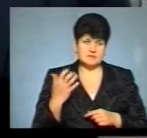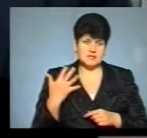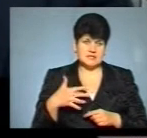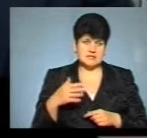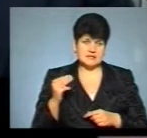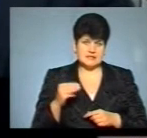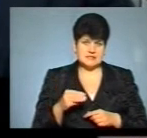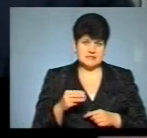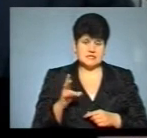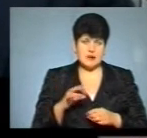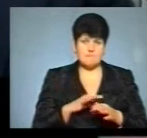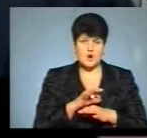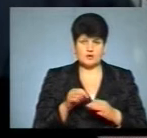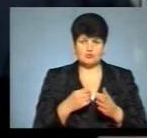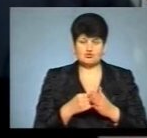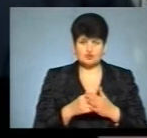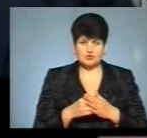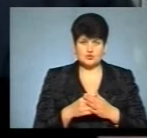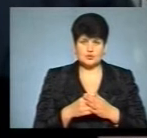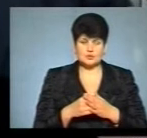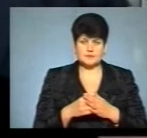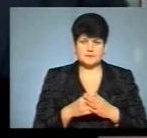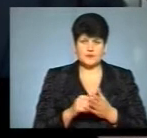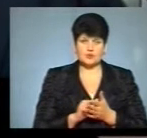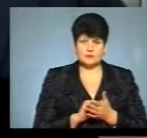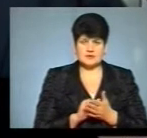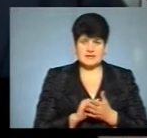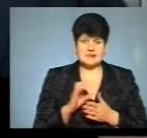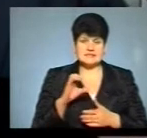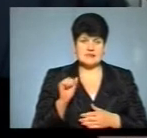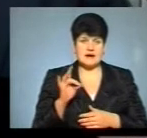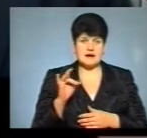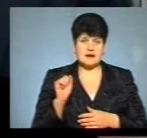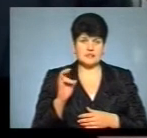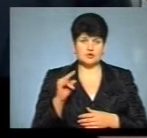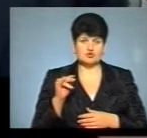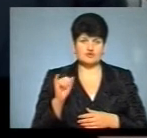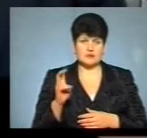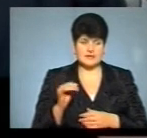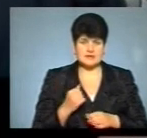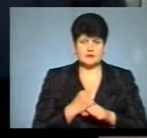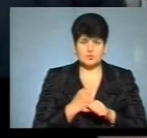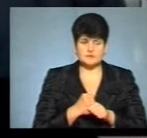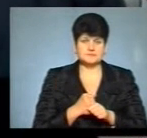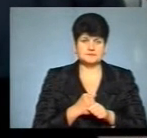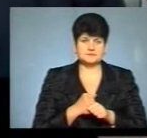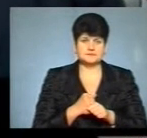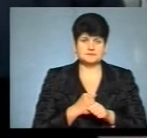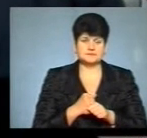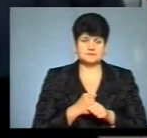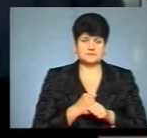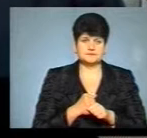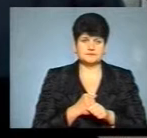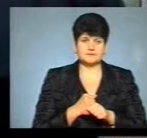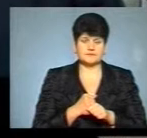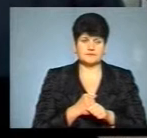250 тисяч на проєктно-кошторисну документацію для Саранчуківської об'єднаної громади для виготовлення,